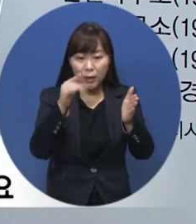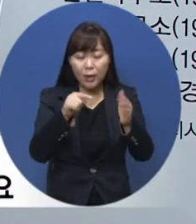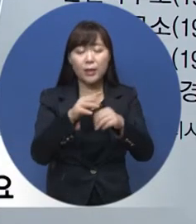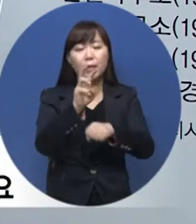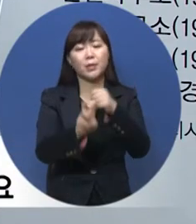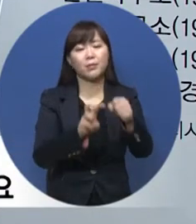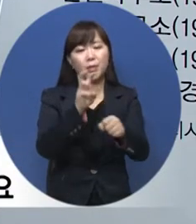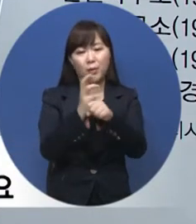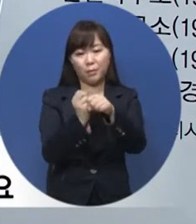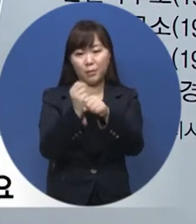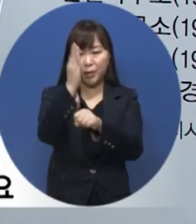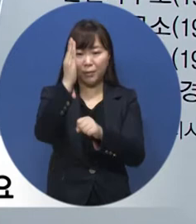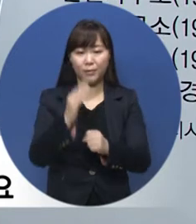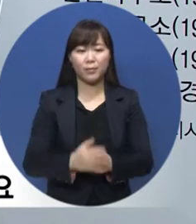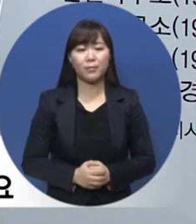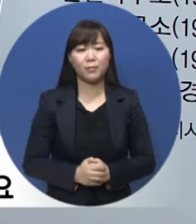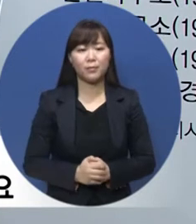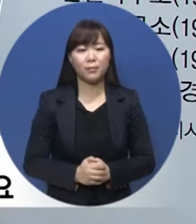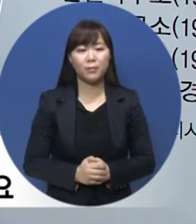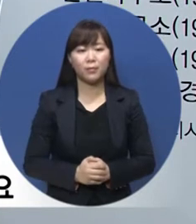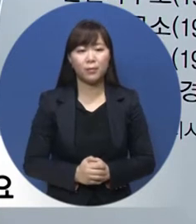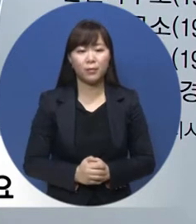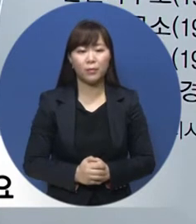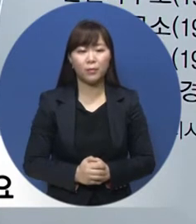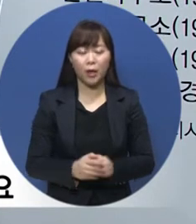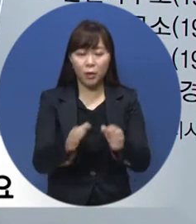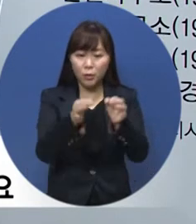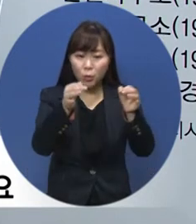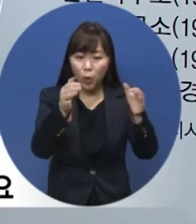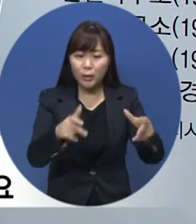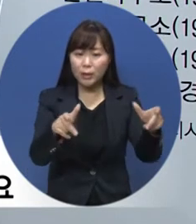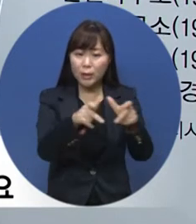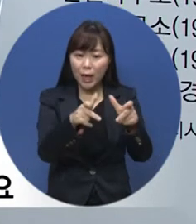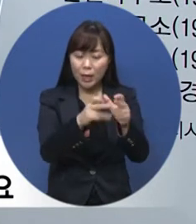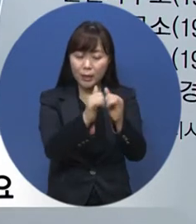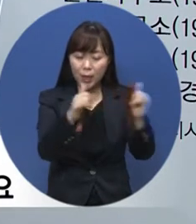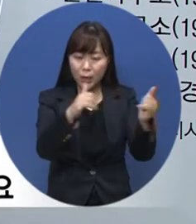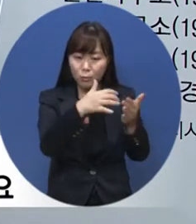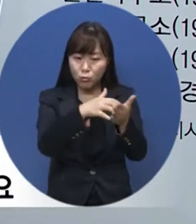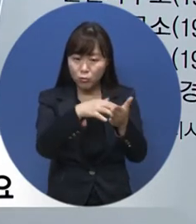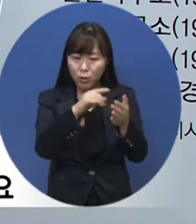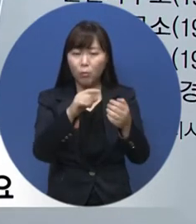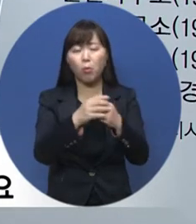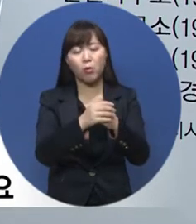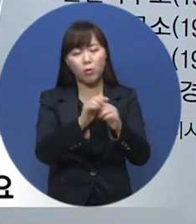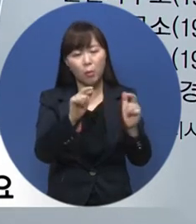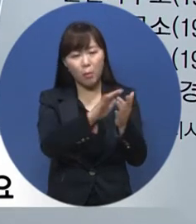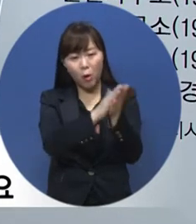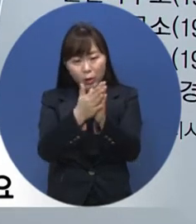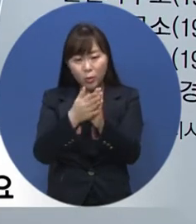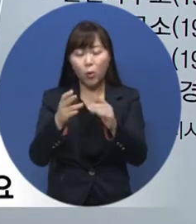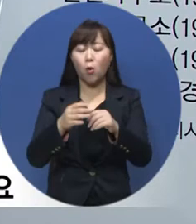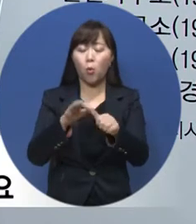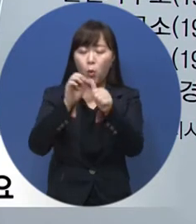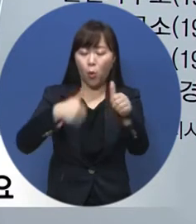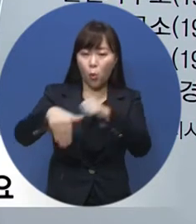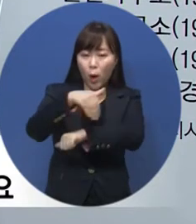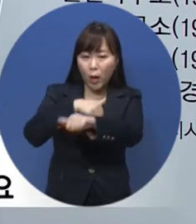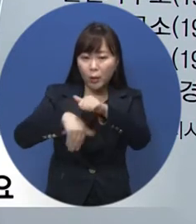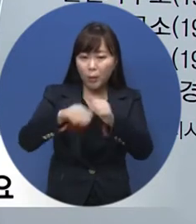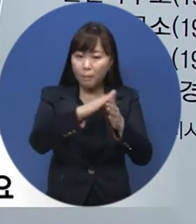삼십 년이 지나고 있습니다 그동안의 장애 인구의 변화 라던가 또 장애인 고용 환경의